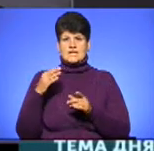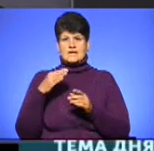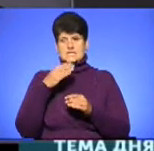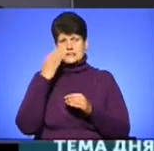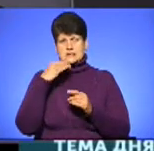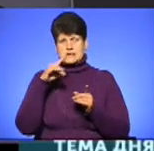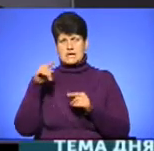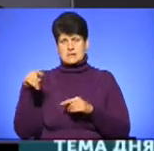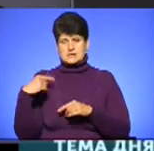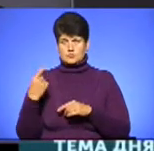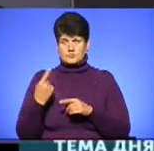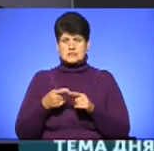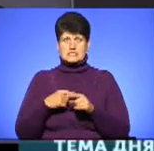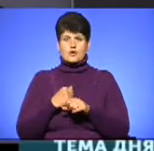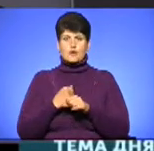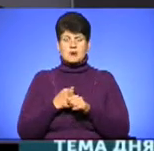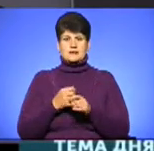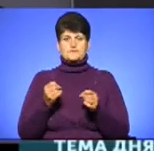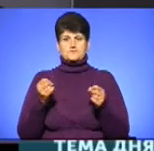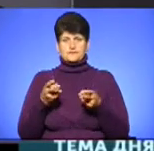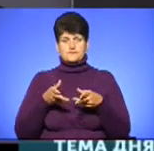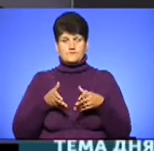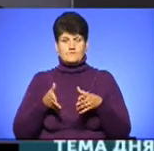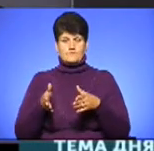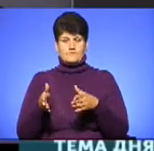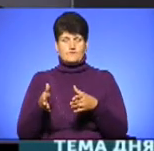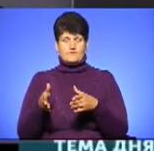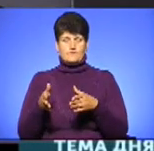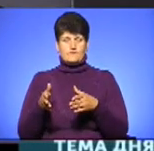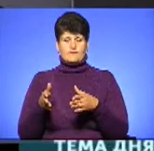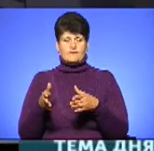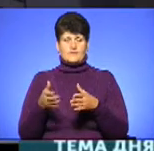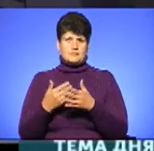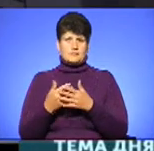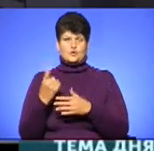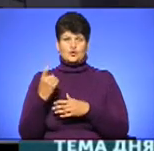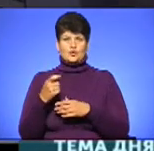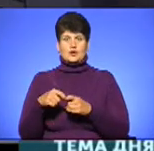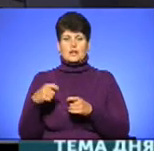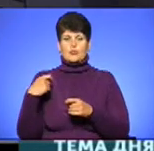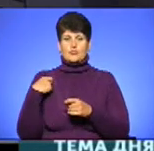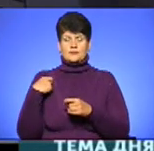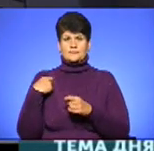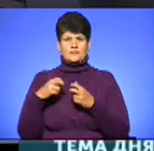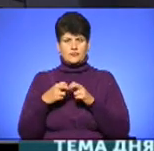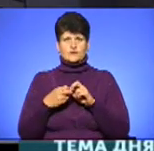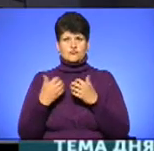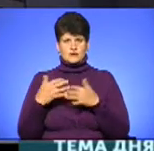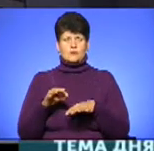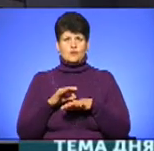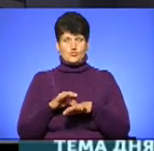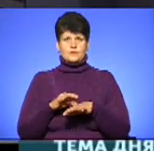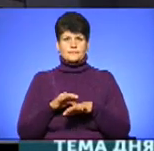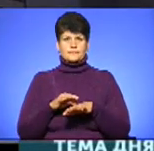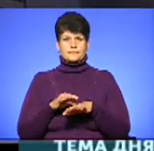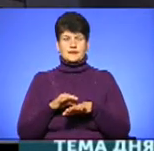області, це вони такі роблять коридор, це, ну, десь близько 100 кілометрів. А в Івано-Франківську вже проводили? В Івано-Франківській області до